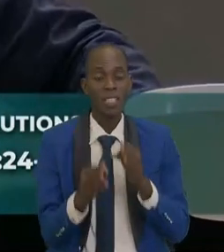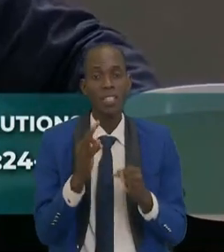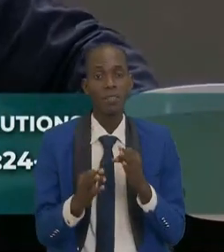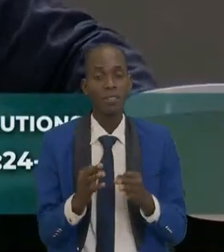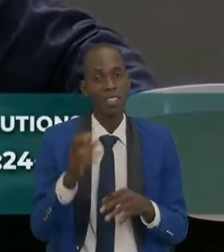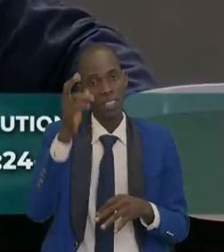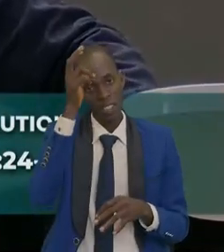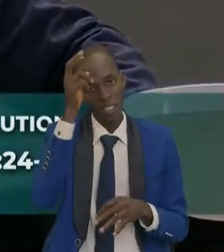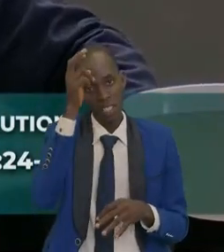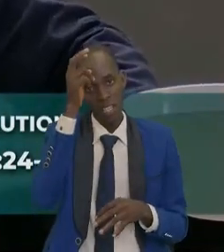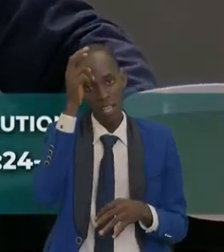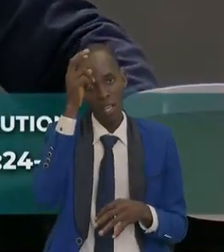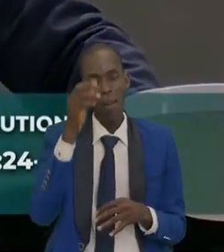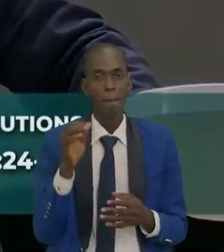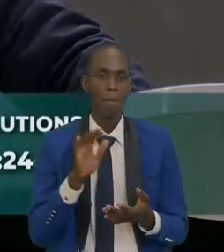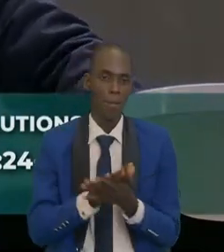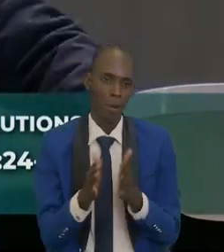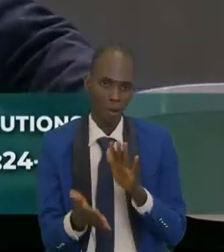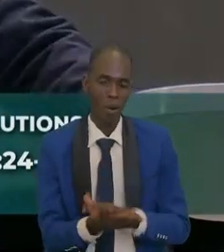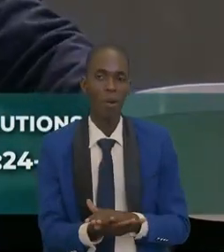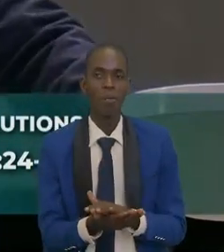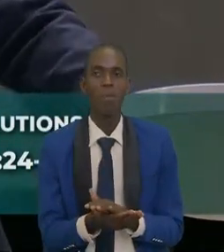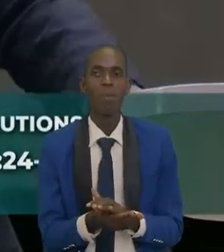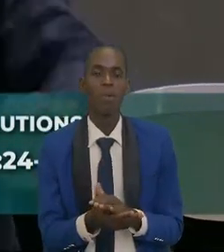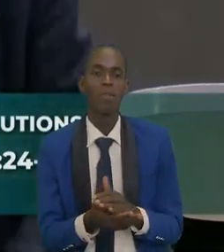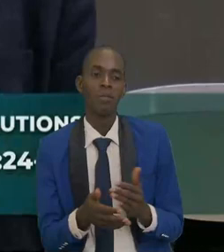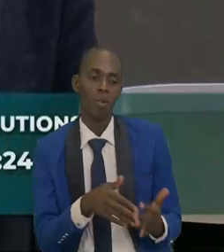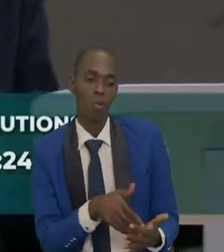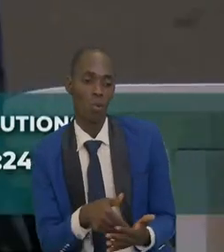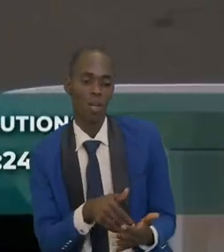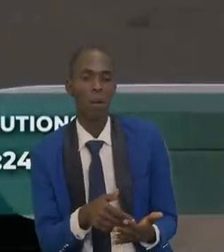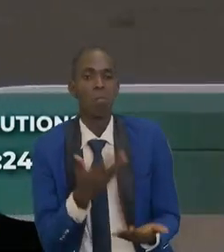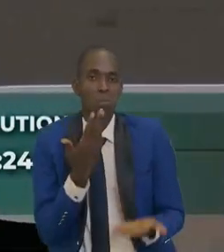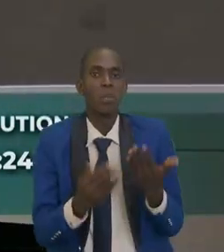Si Satan devient plus faible, peut-être il le fera.